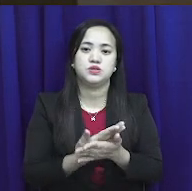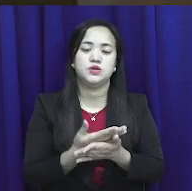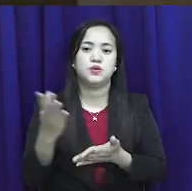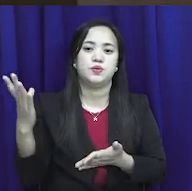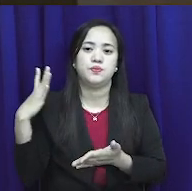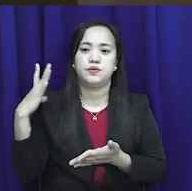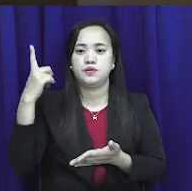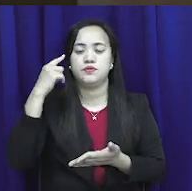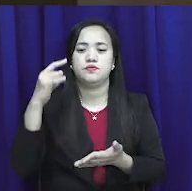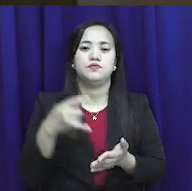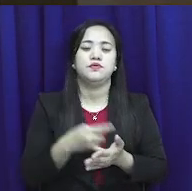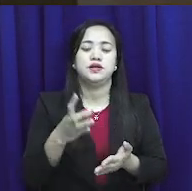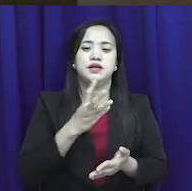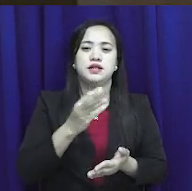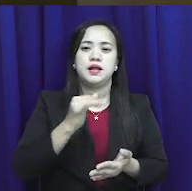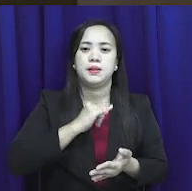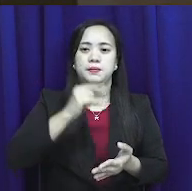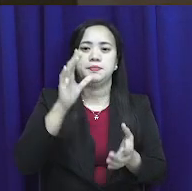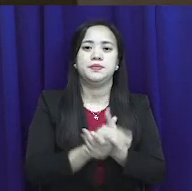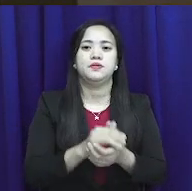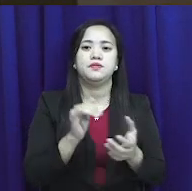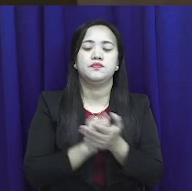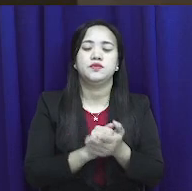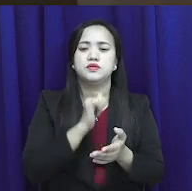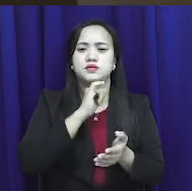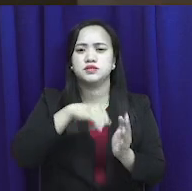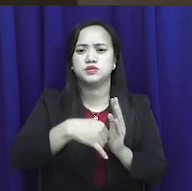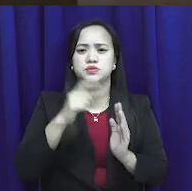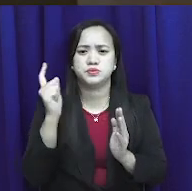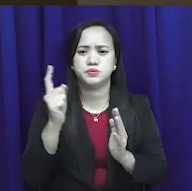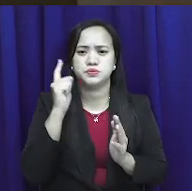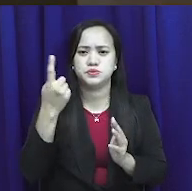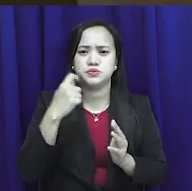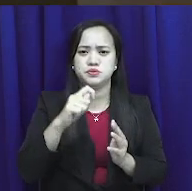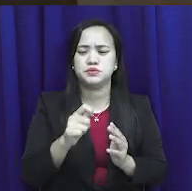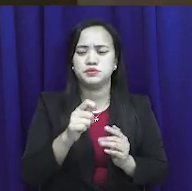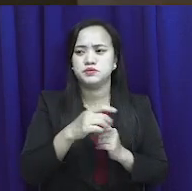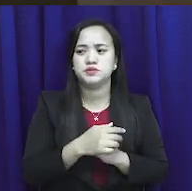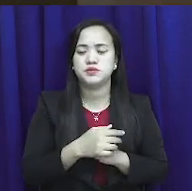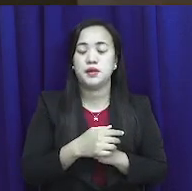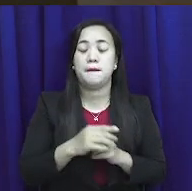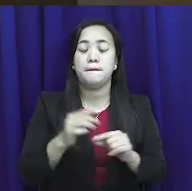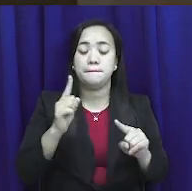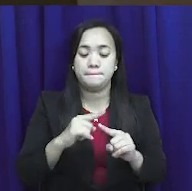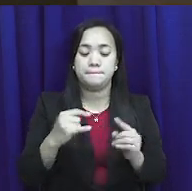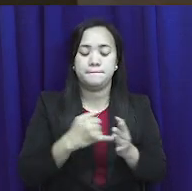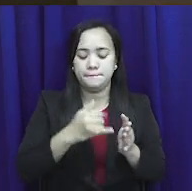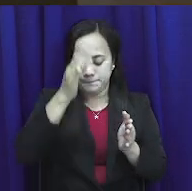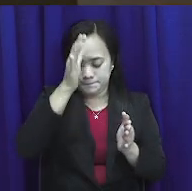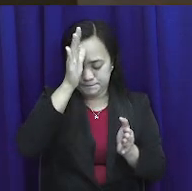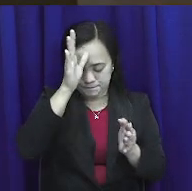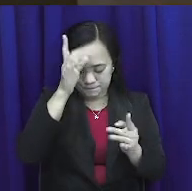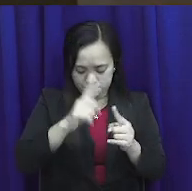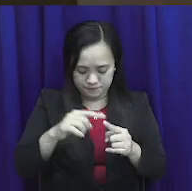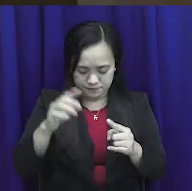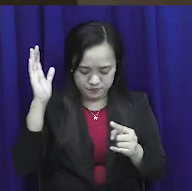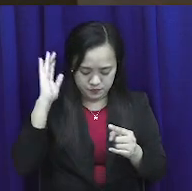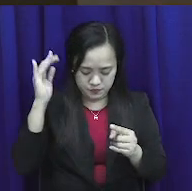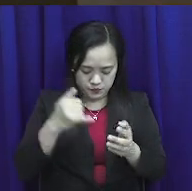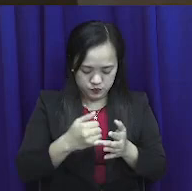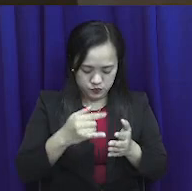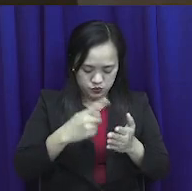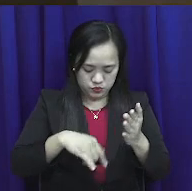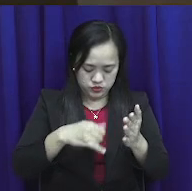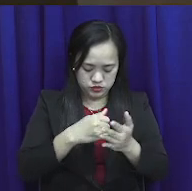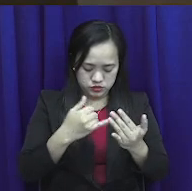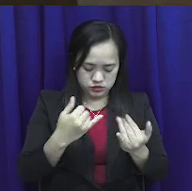diyan at naniniwala ako hindi lang mga nanay pati ang mga aama ng tahanan excited silang narinig kung ano ang nasa